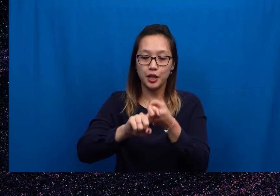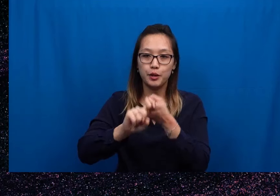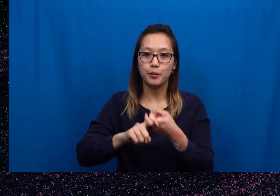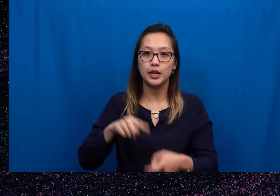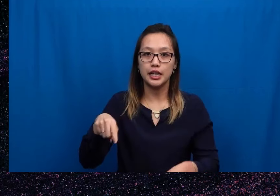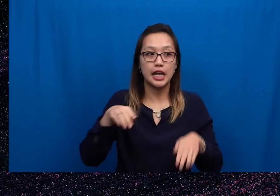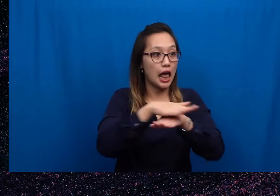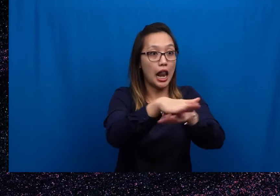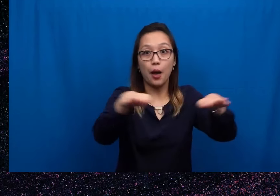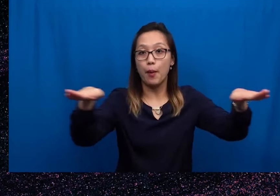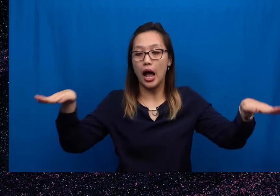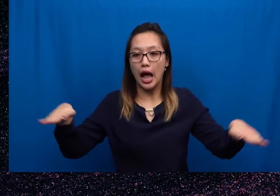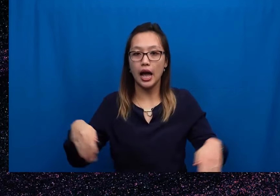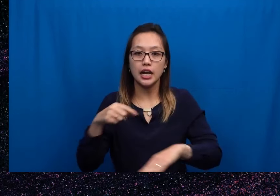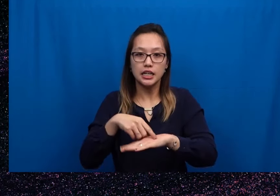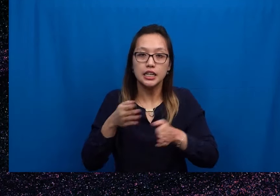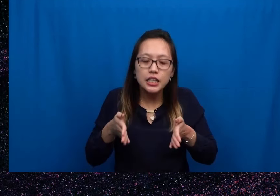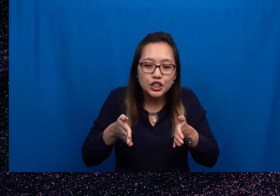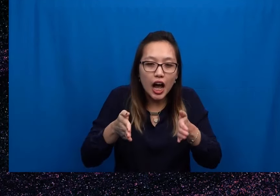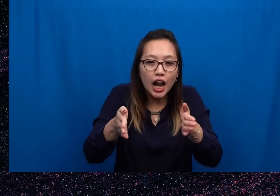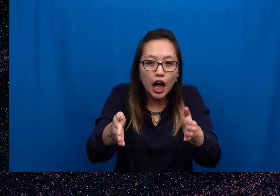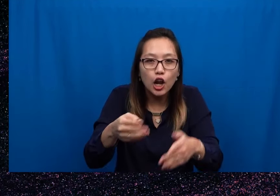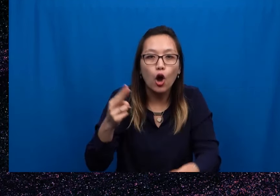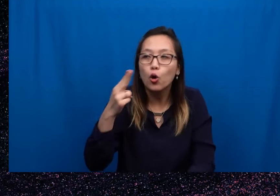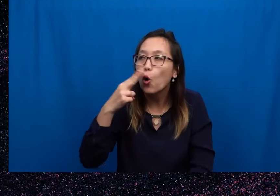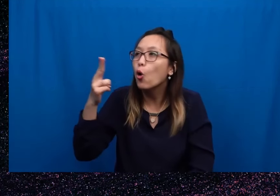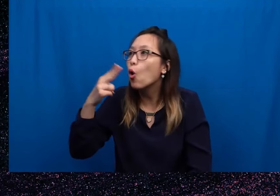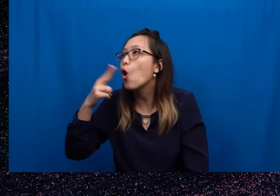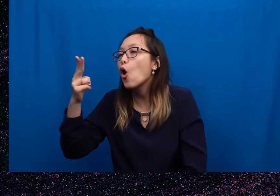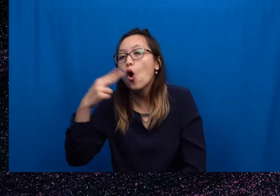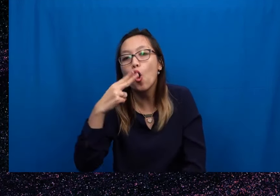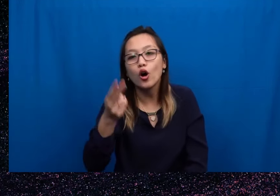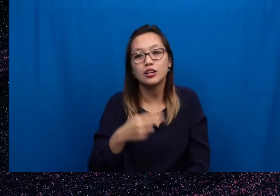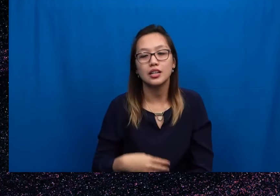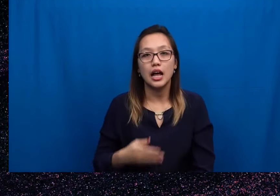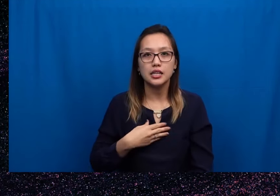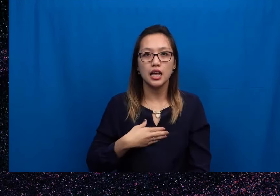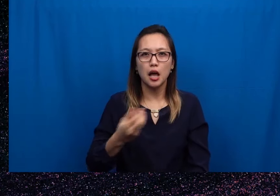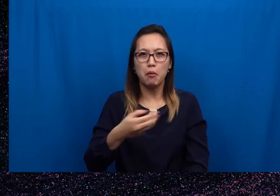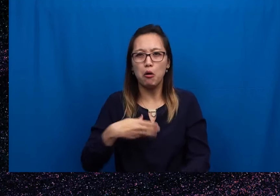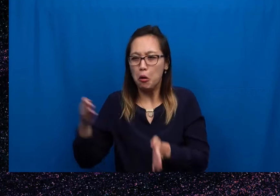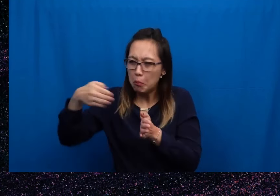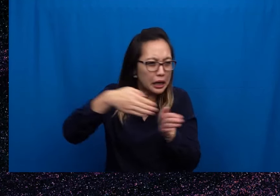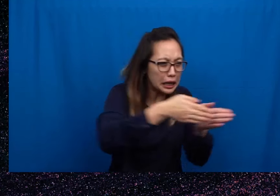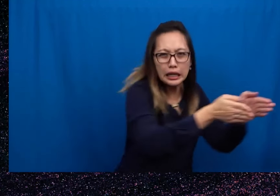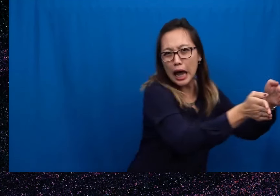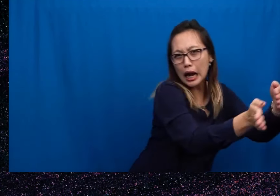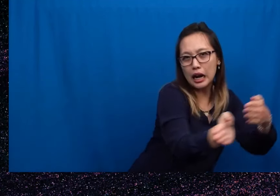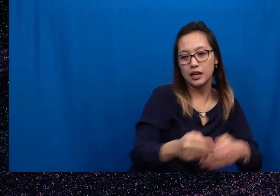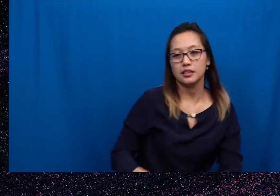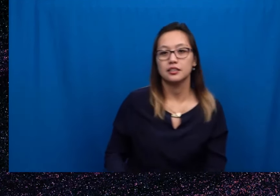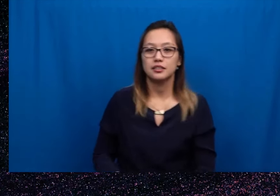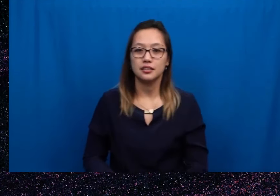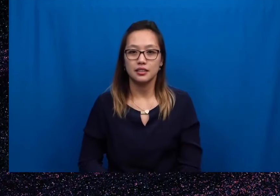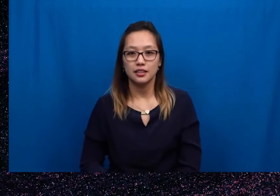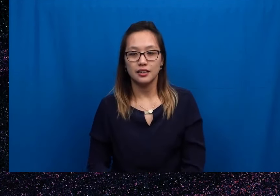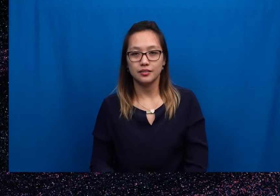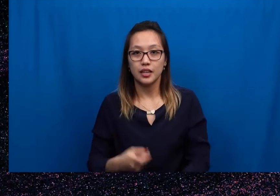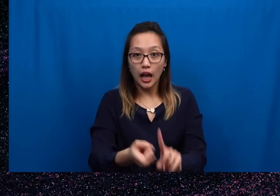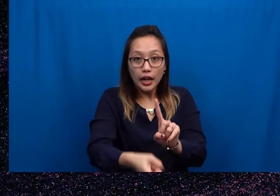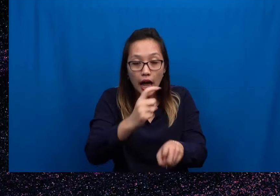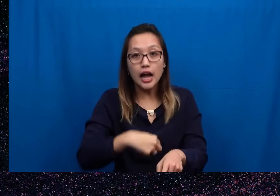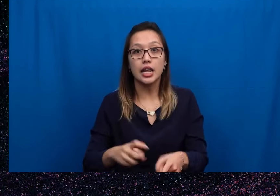jalanan dan sebagainya, sambil merokok. Saya itu mau menghindar dari teman saya. Ketika saya mencoba untuk mencari